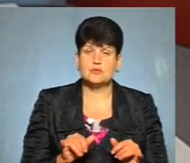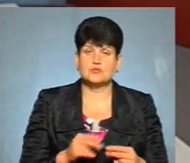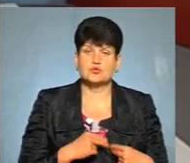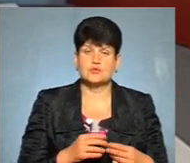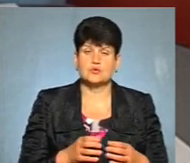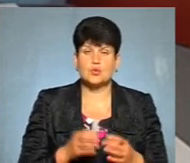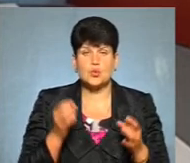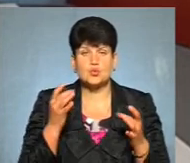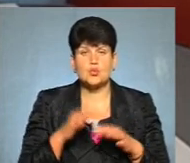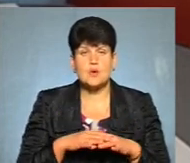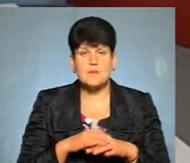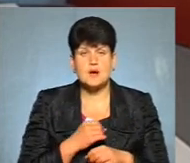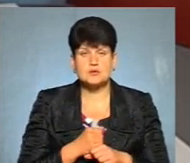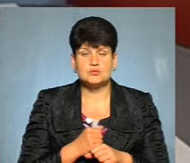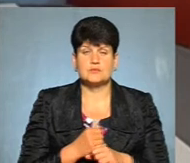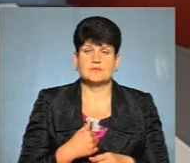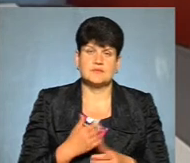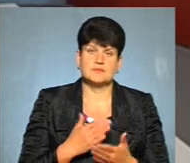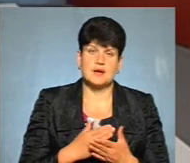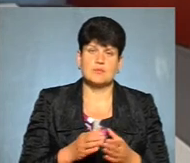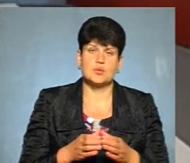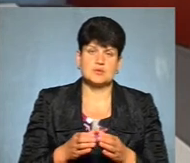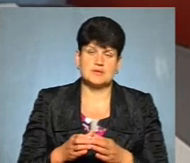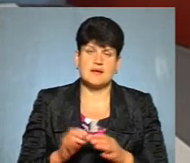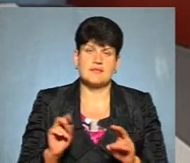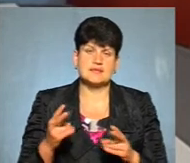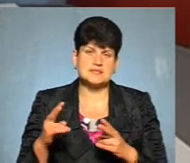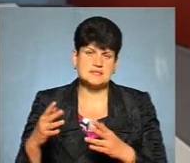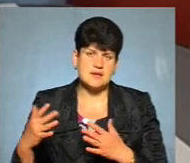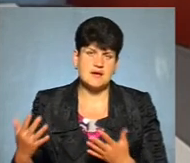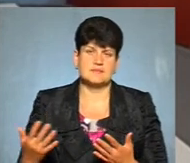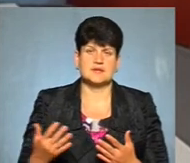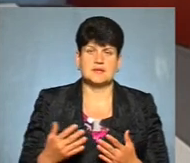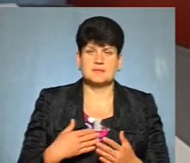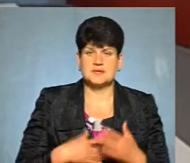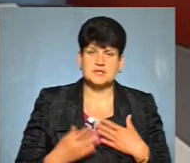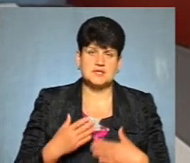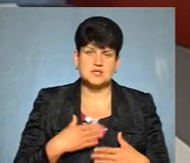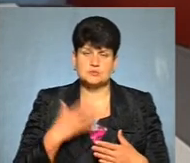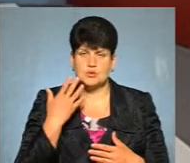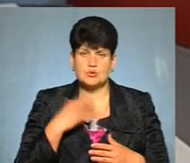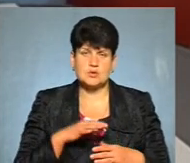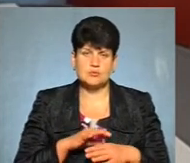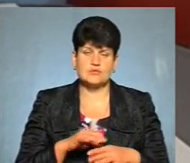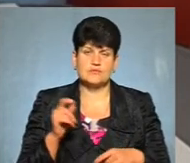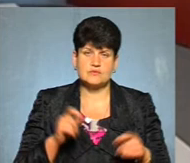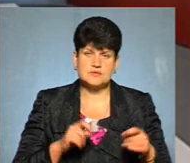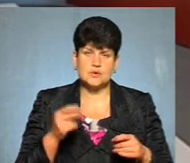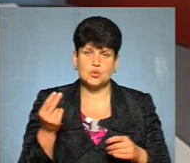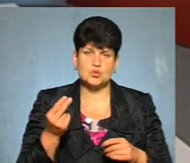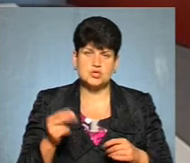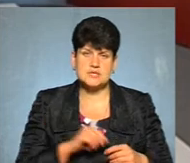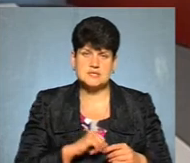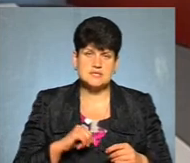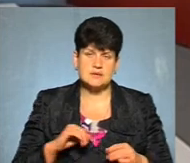колективах культурно-масову роботу, бо ми ж маємо там гуртки, ансамблі, і інколи так ми тішимося, як ми проводимо фестивалі, художня самодіяльність.